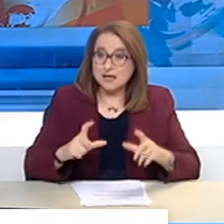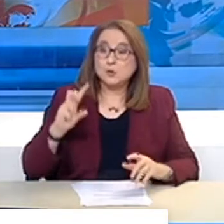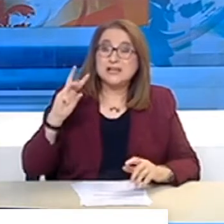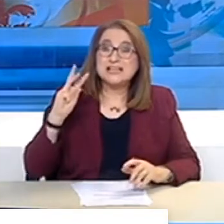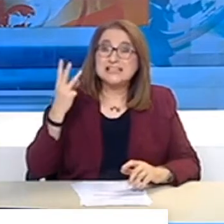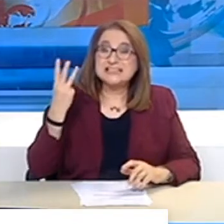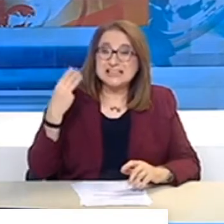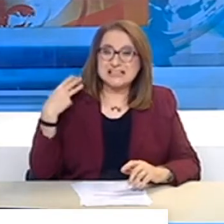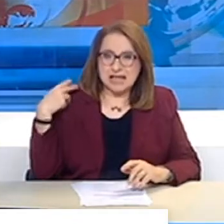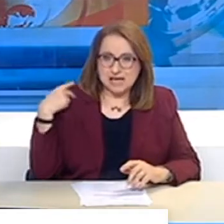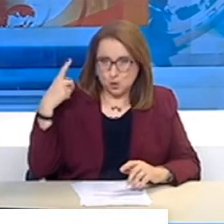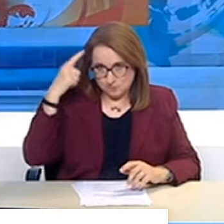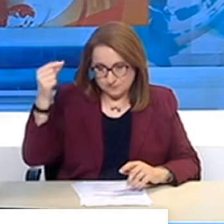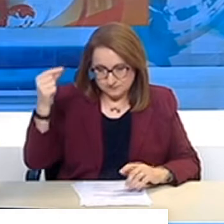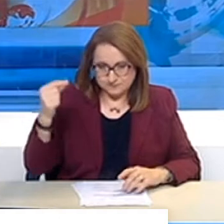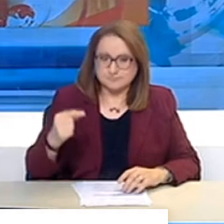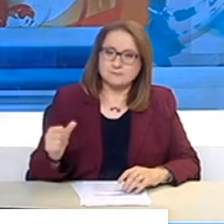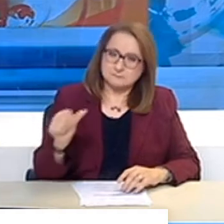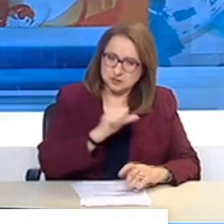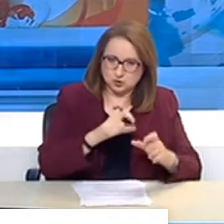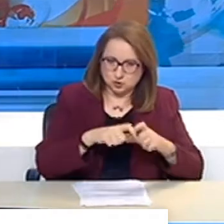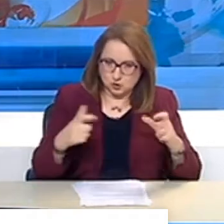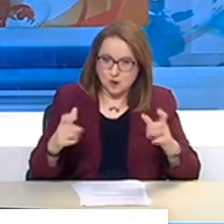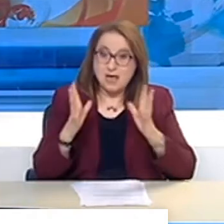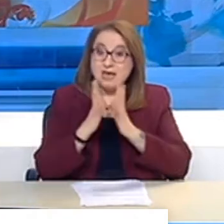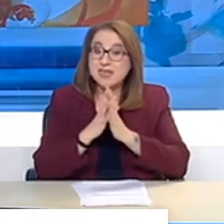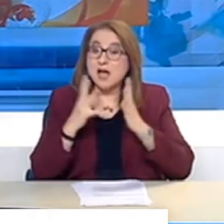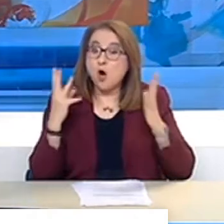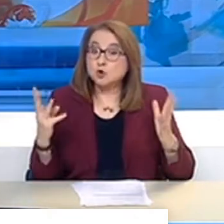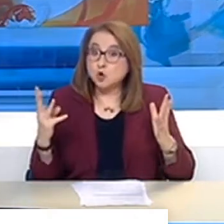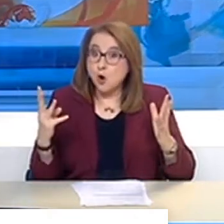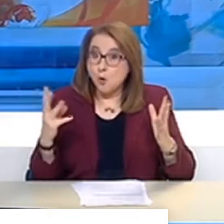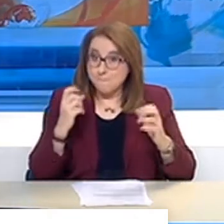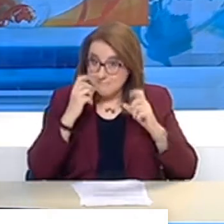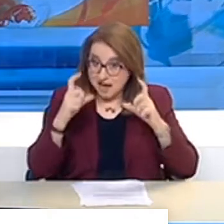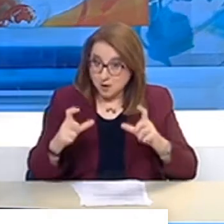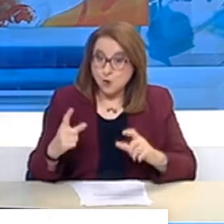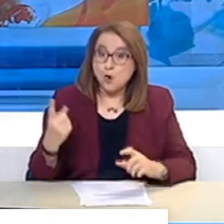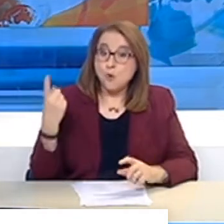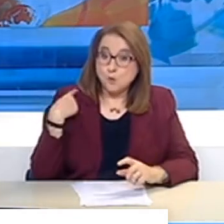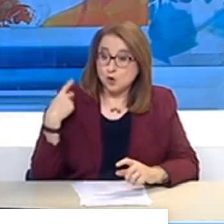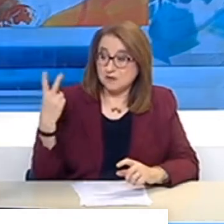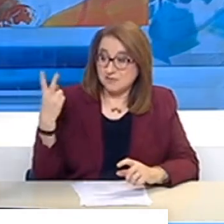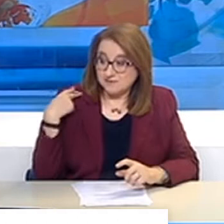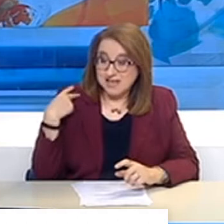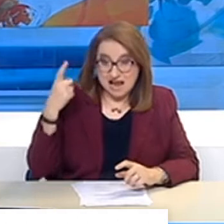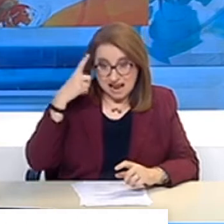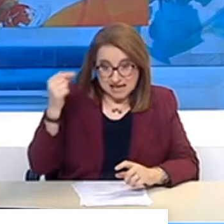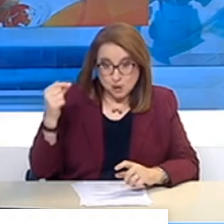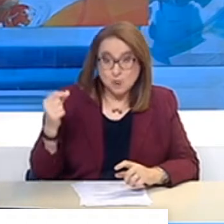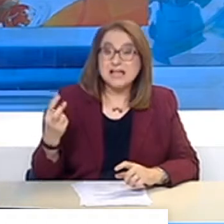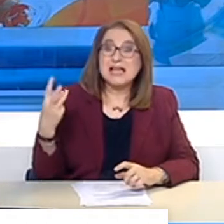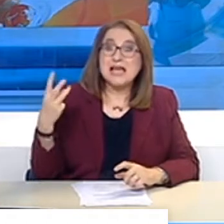Λυκείου. Στις 18 Μαΐου επιστρέφουν στις αίθουσες οι μαθητές της 1ης και 2ης Λυκείου, καθώς και του Γυμνασίου. Προβλέπεται